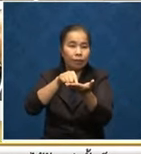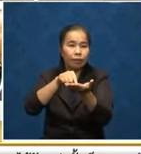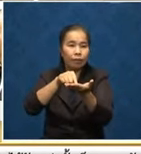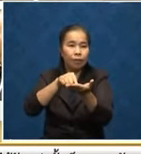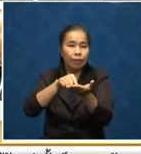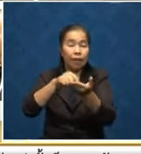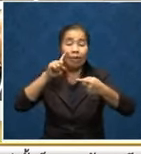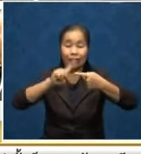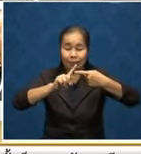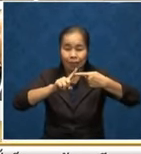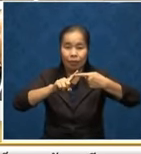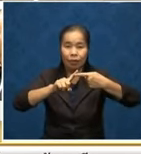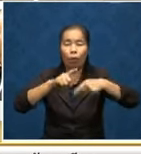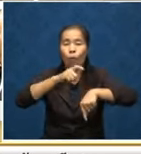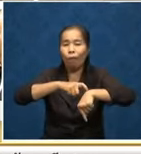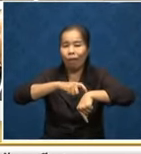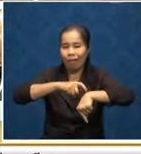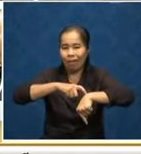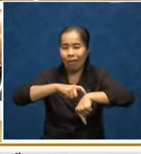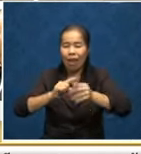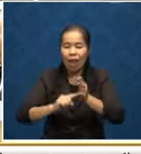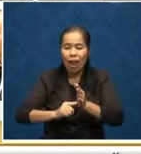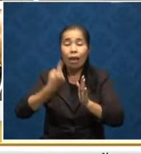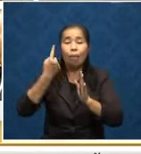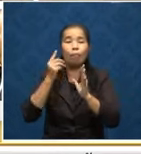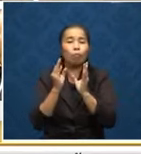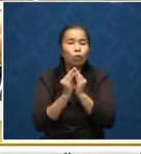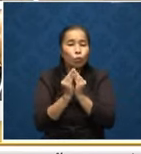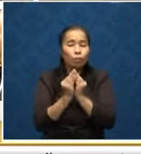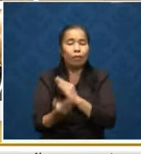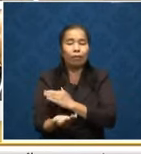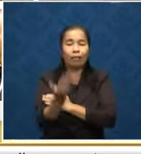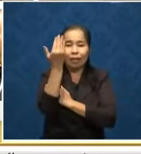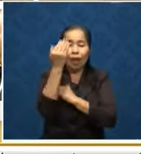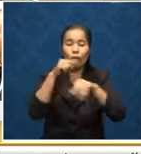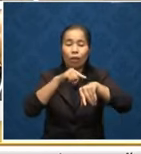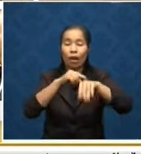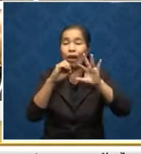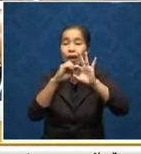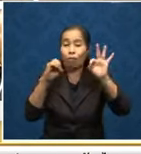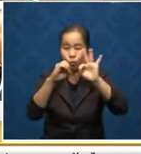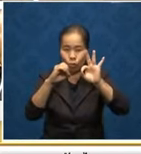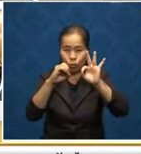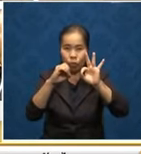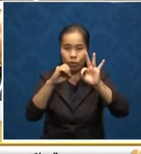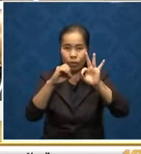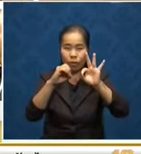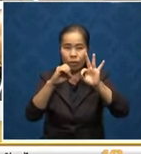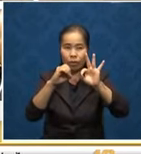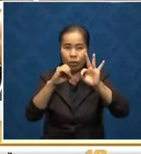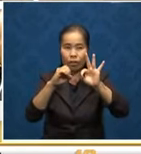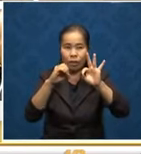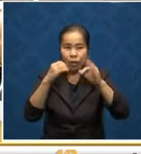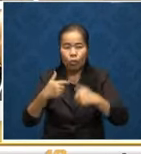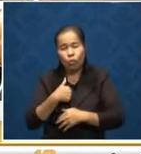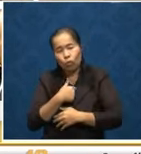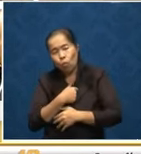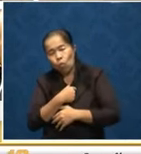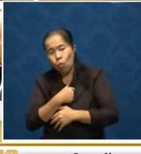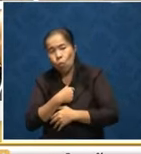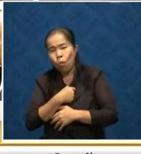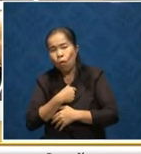การแรกก็คือว่าเวลาในการเริ่มประชุมคือ9 นาฬิกานะครับซึ่งเรื่องนี้เนี่ยเท่าที่รับฟังเพื่อน